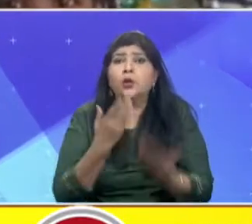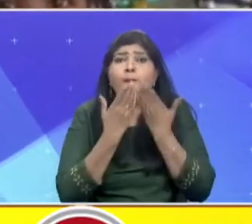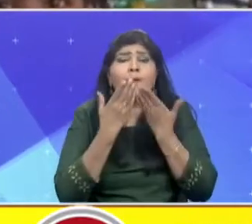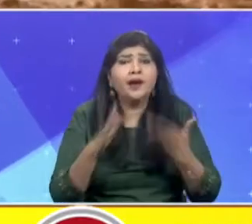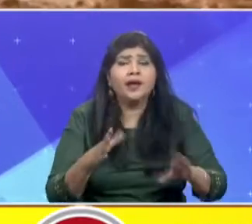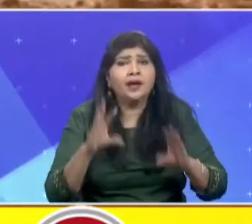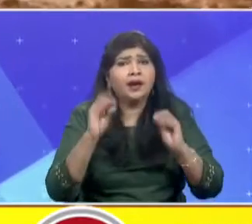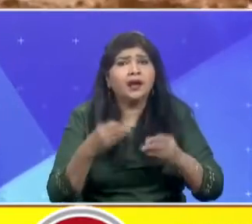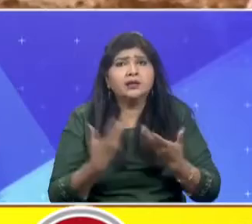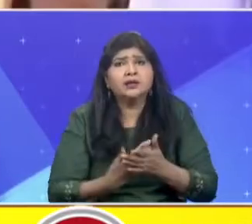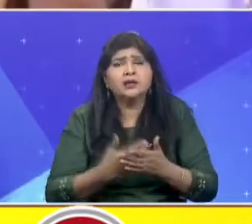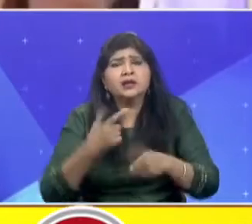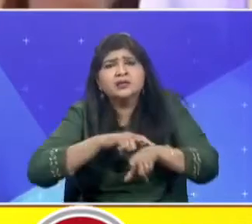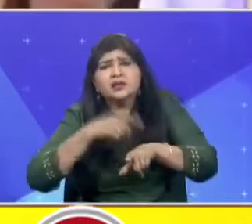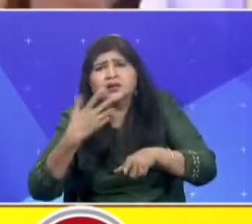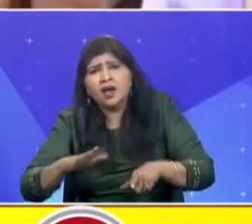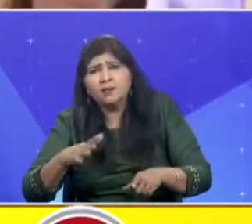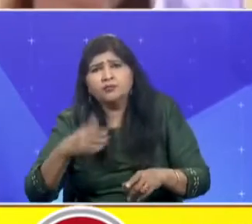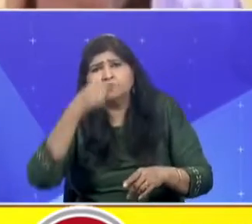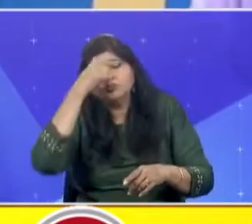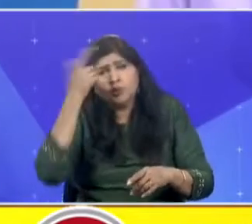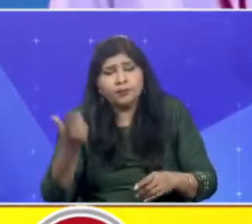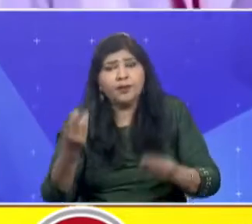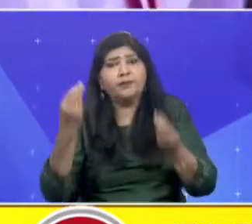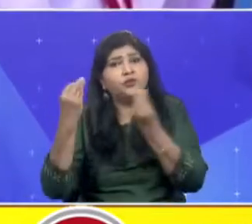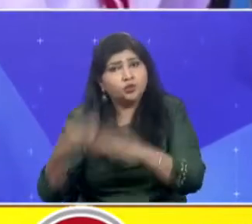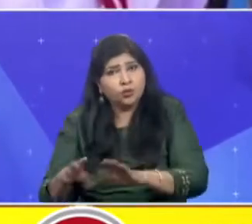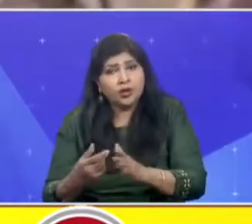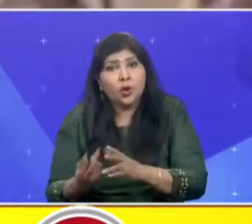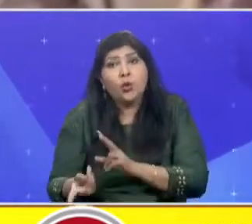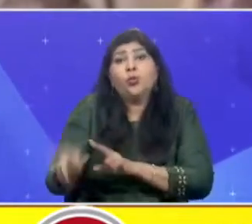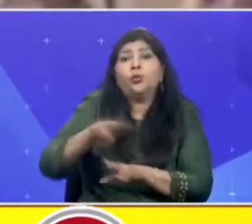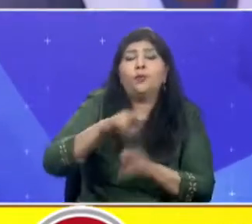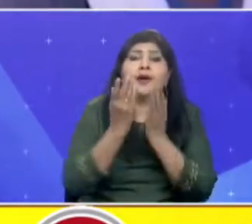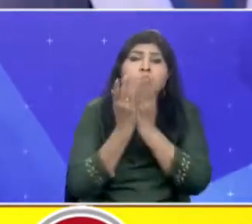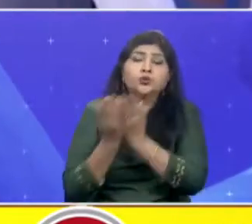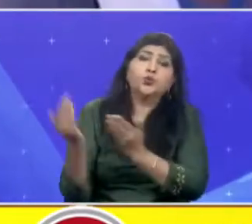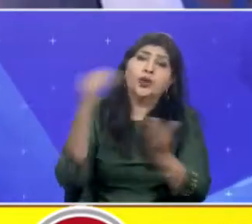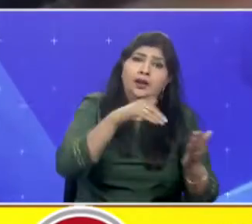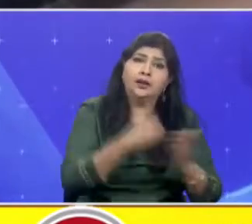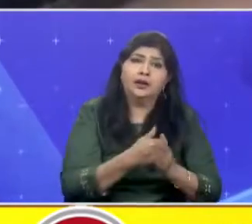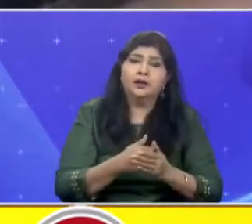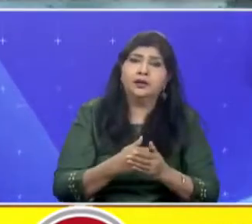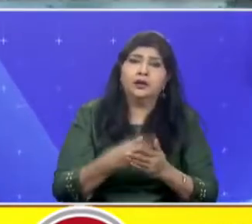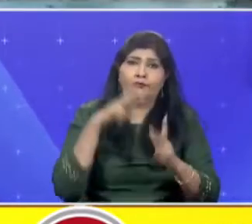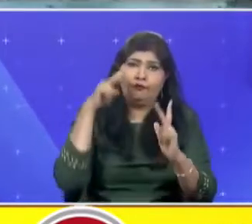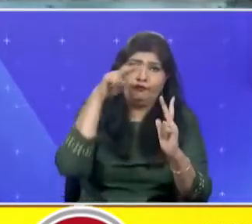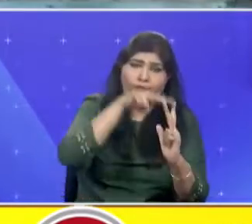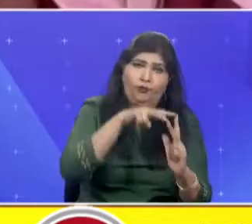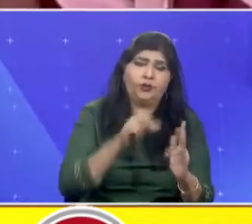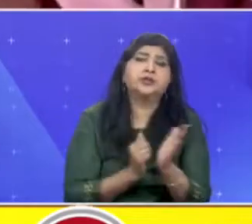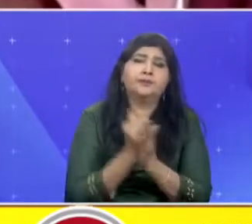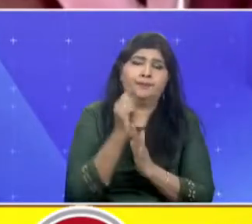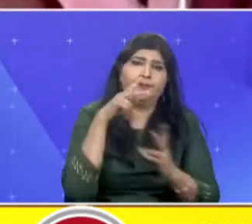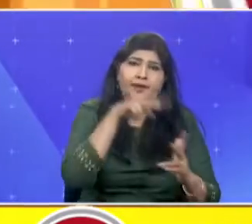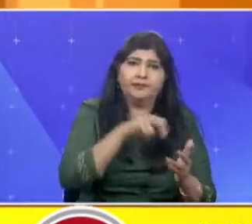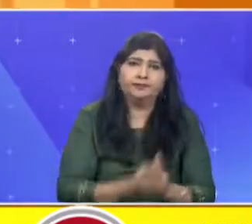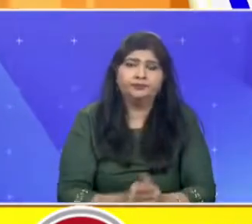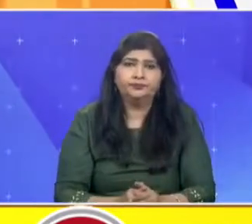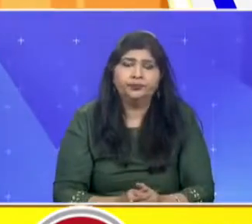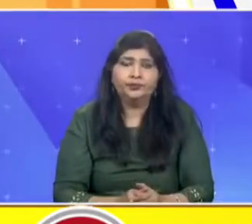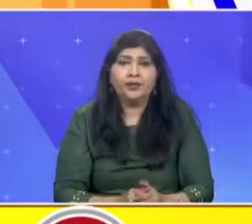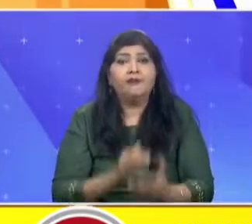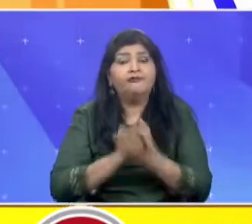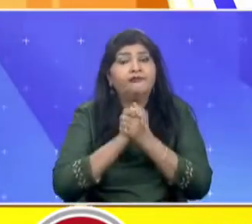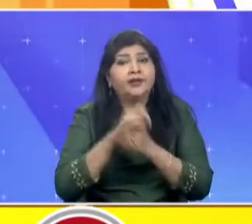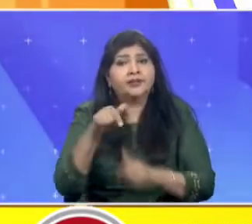पढ़ाई किसी वजह से छूट गई है, उन्हें दोबारा स्कूल लाने पर फोकस किया जा रहा है।